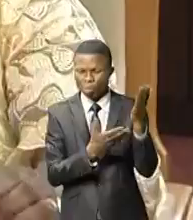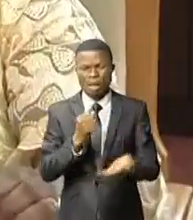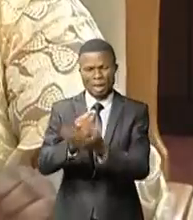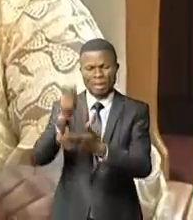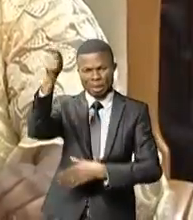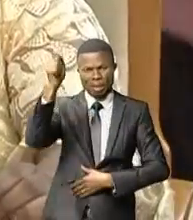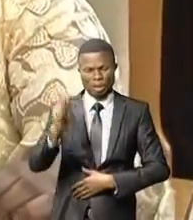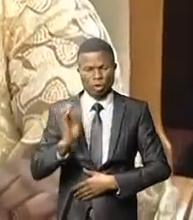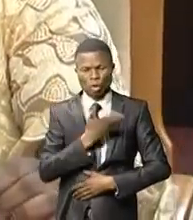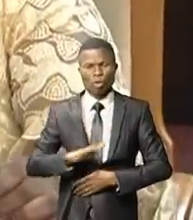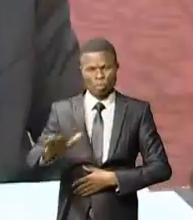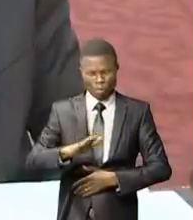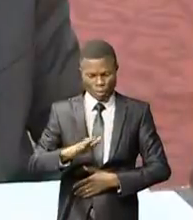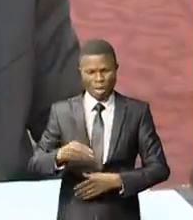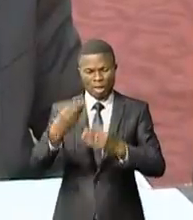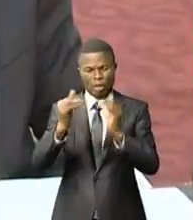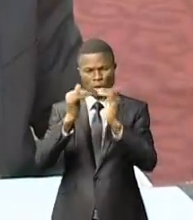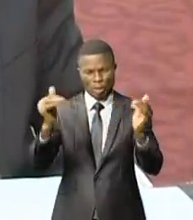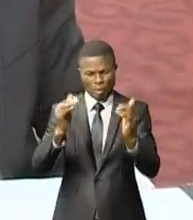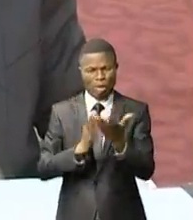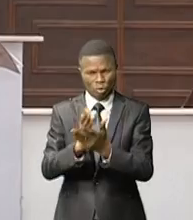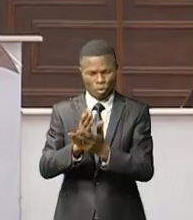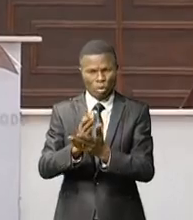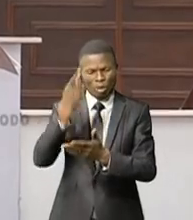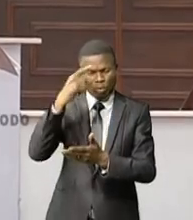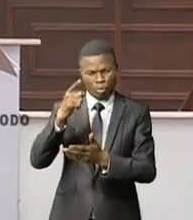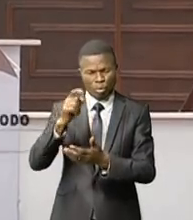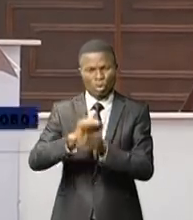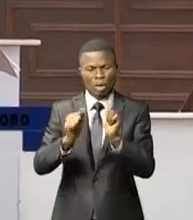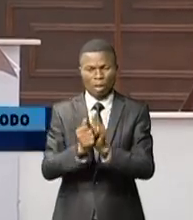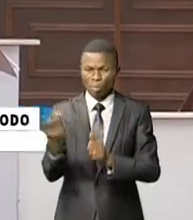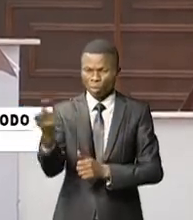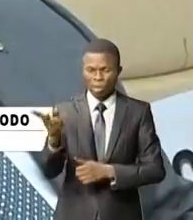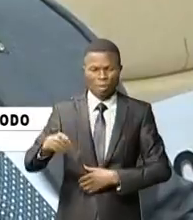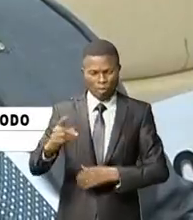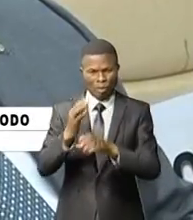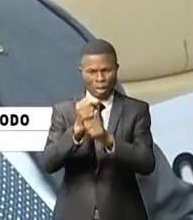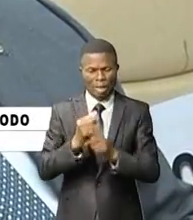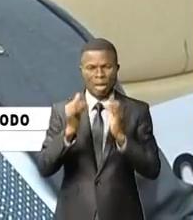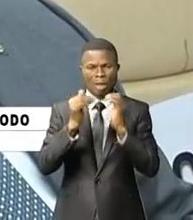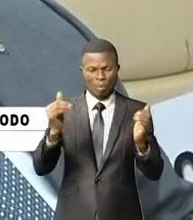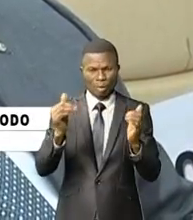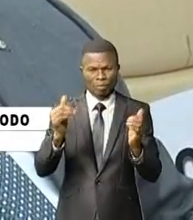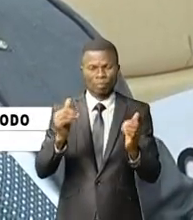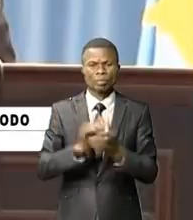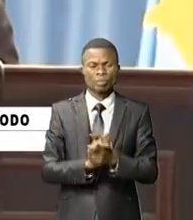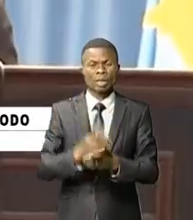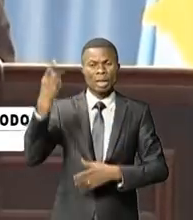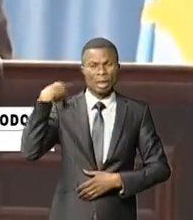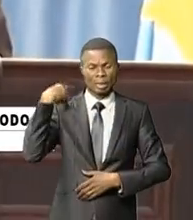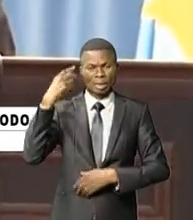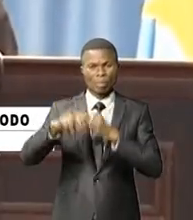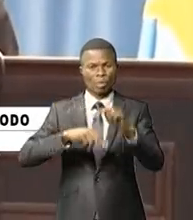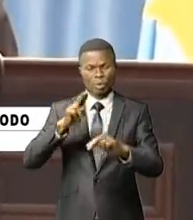armées de rétablir l'autorité de l'État pour qu'enfin les deux provinces retrouvent la paix. Bien avant, les élus du peuple